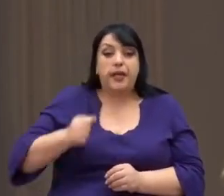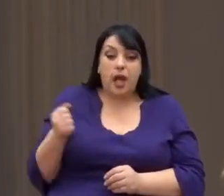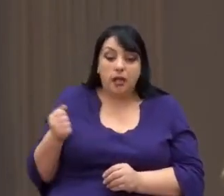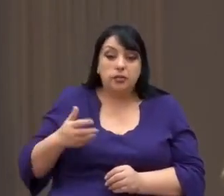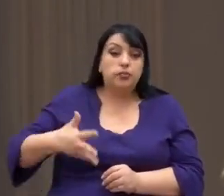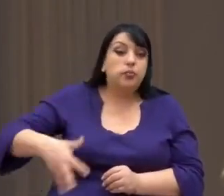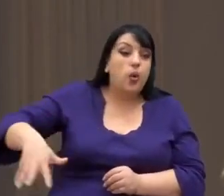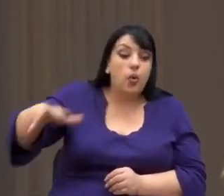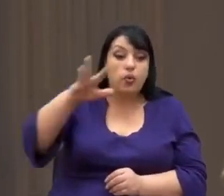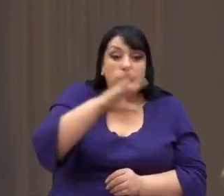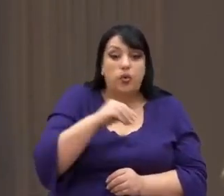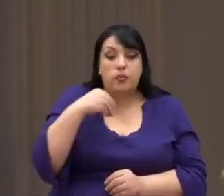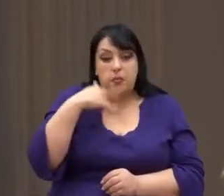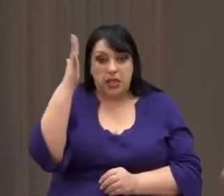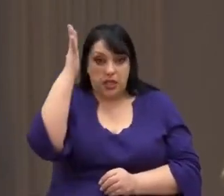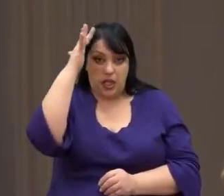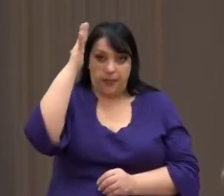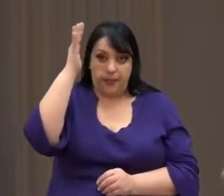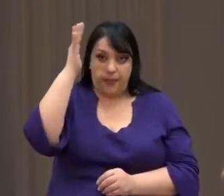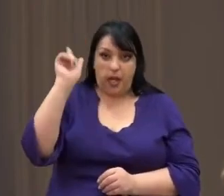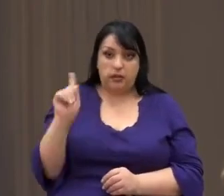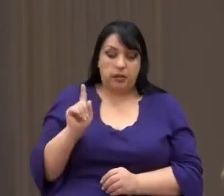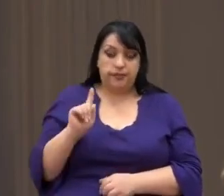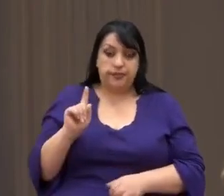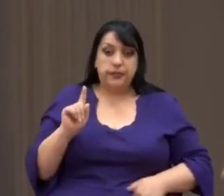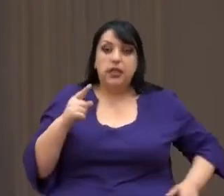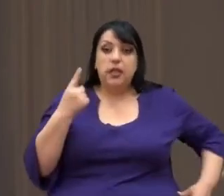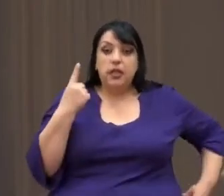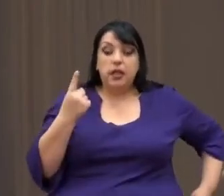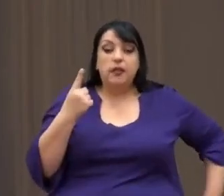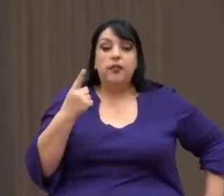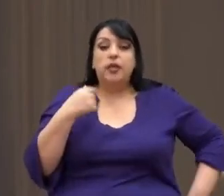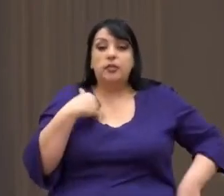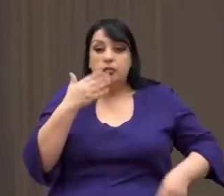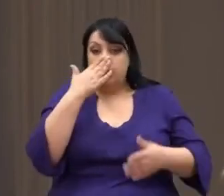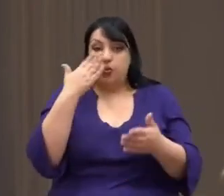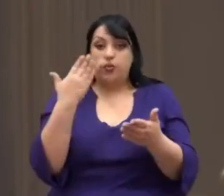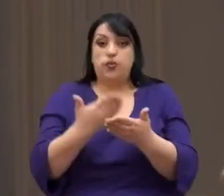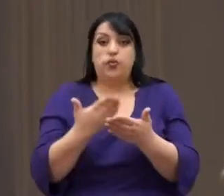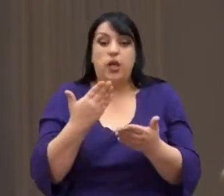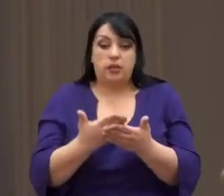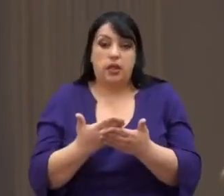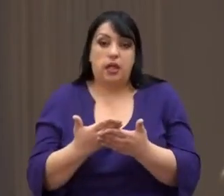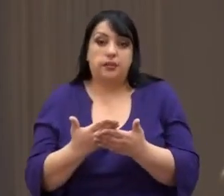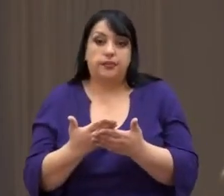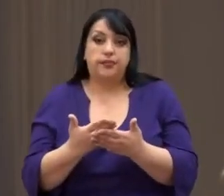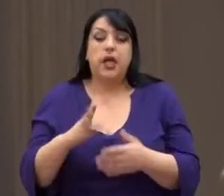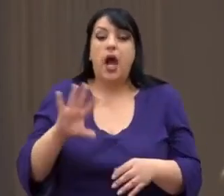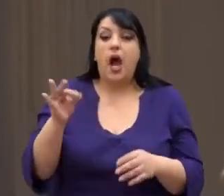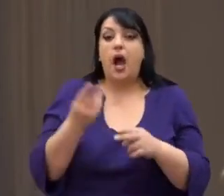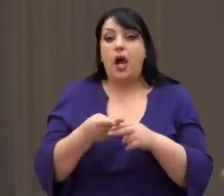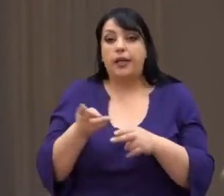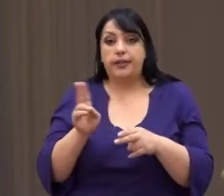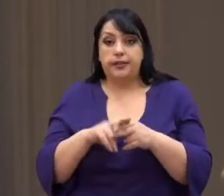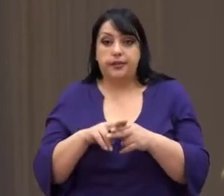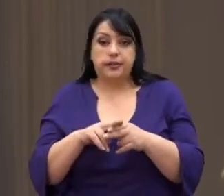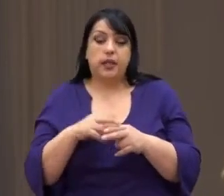հայտարարության նպատակը եւս մեկ անգամ ի ցույց դնել այն